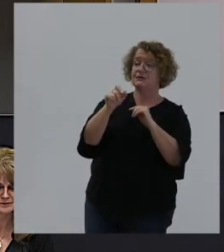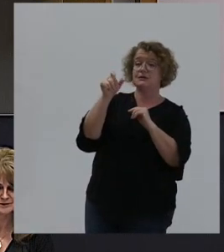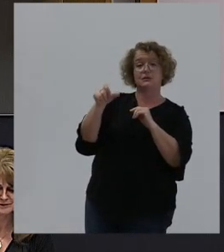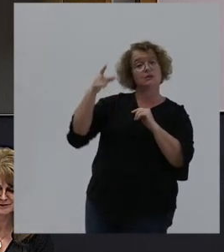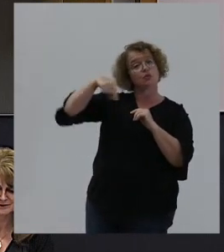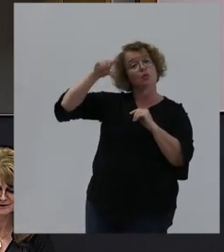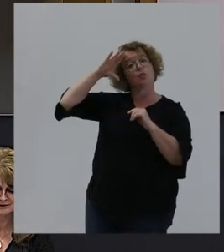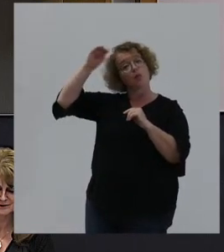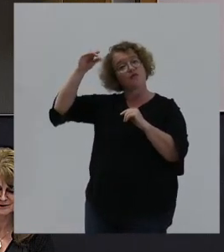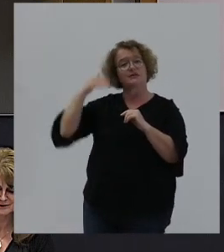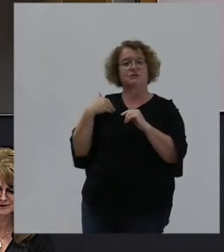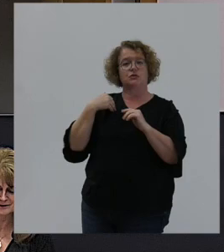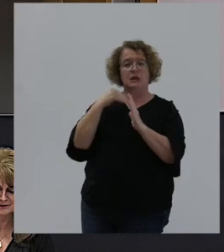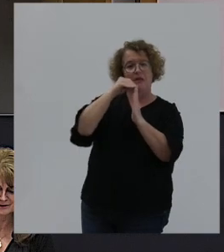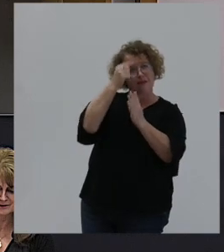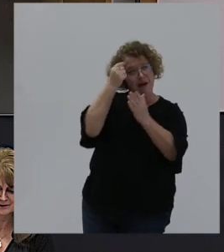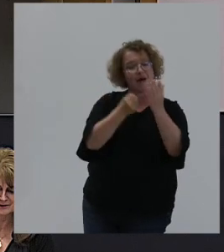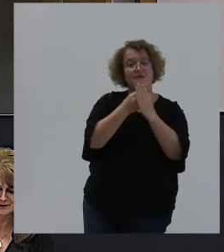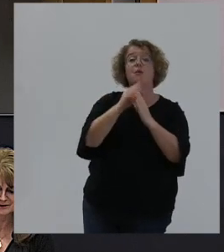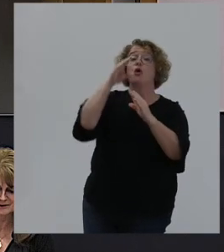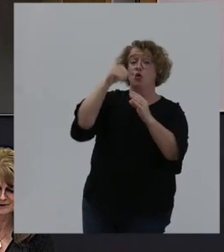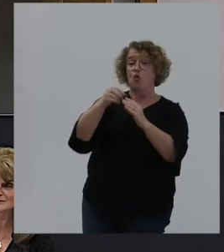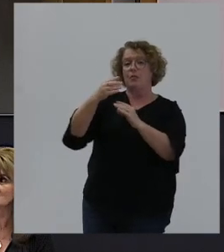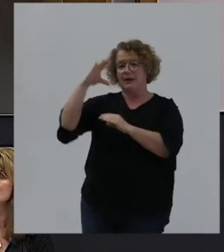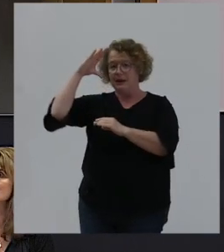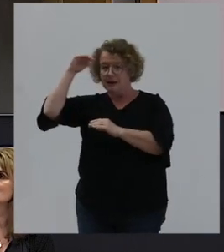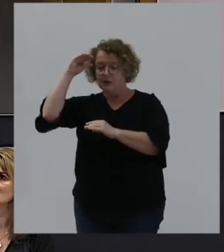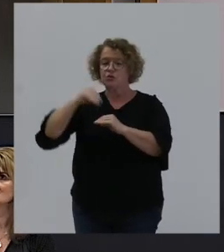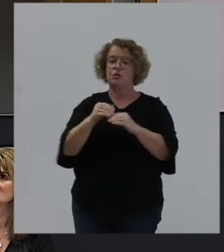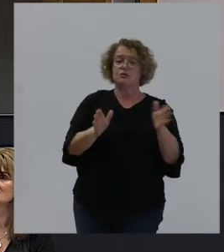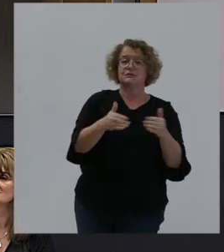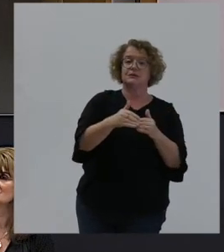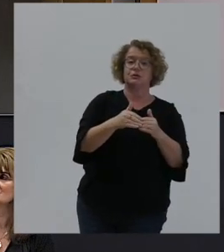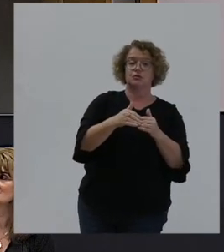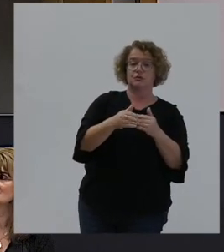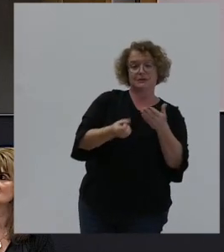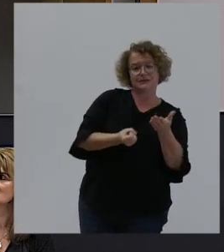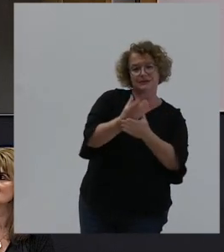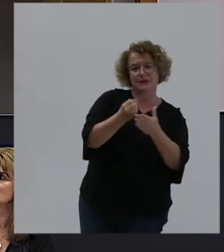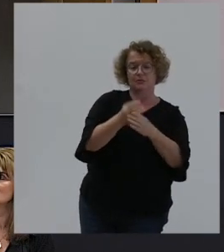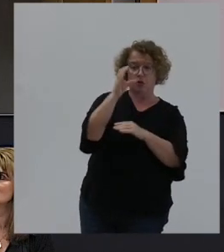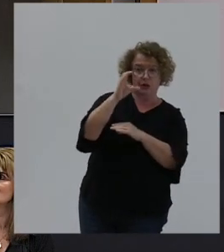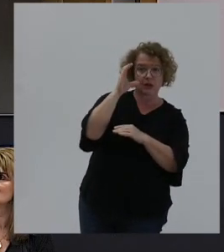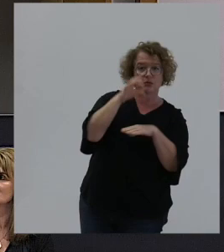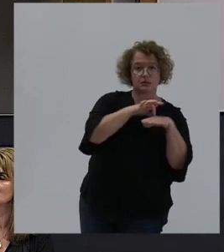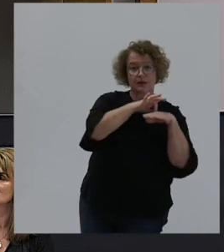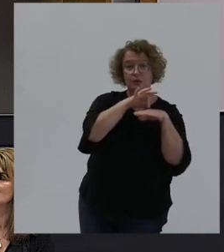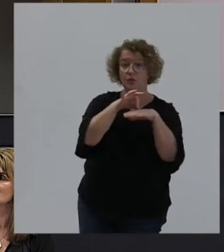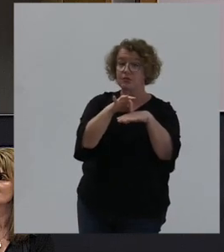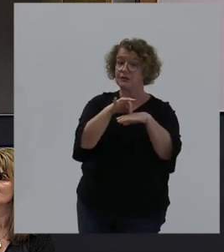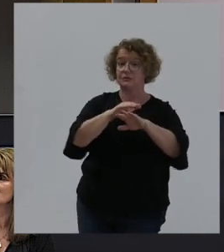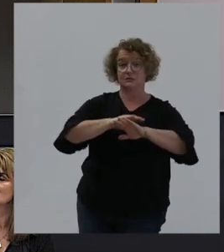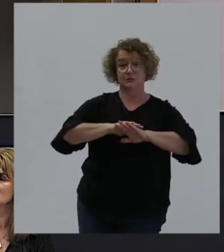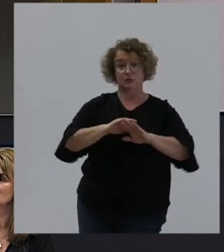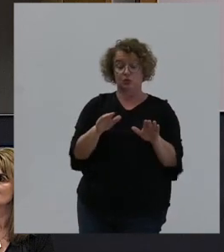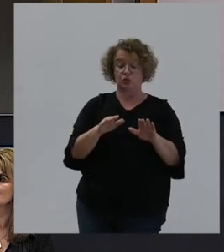personnels. La cellule de signalement qui fait un travail d'écoute, d'accompagnement, et ça s'arrête là, elle